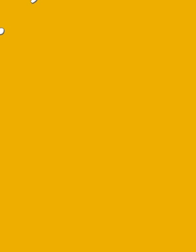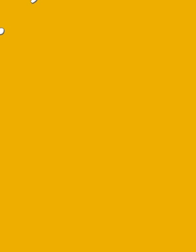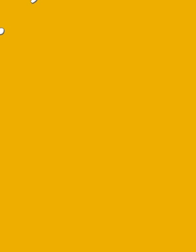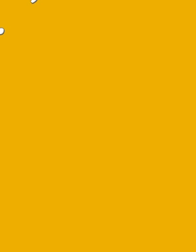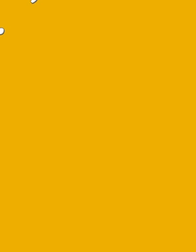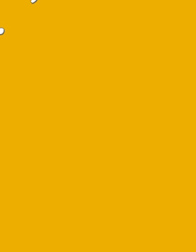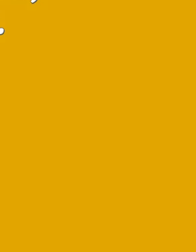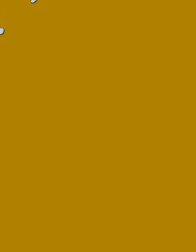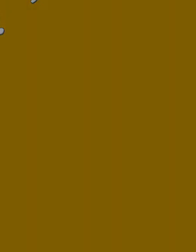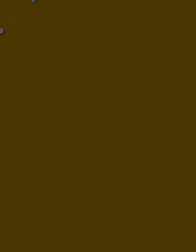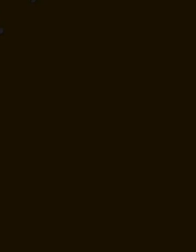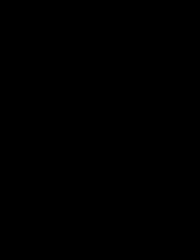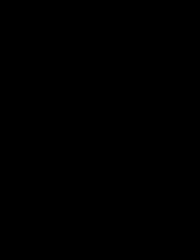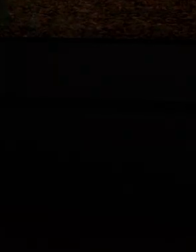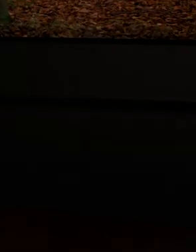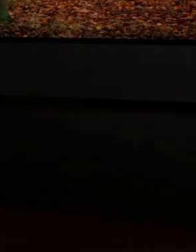Dziękujemy.